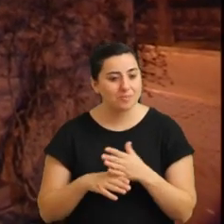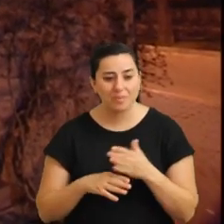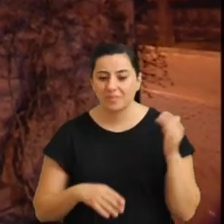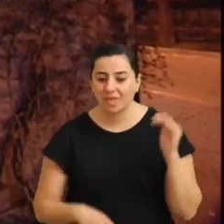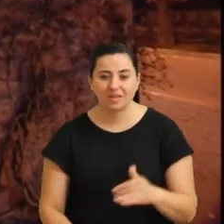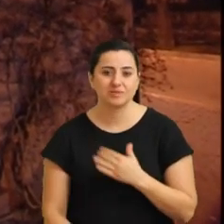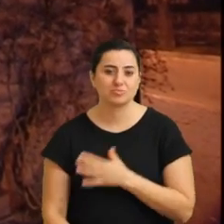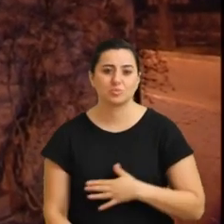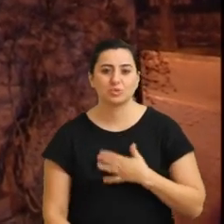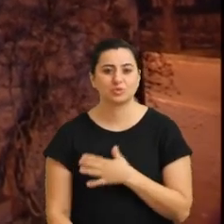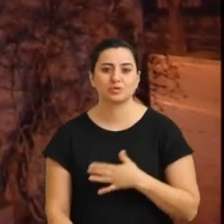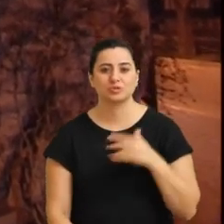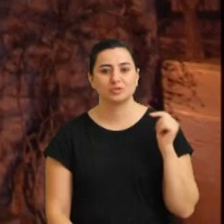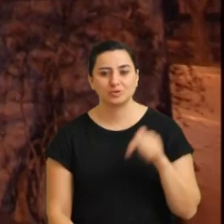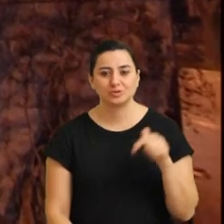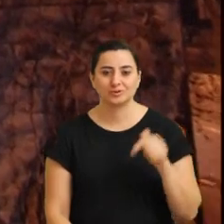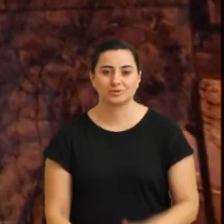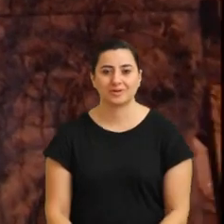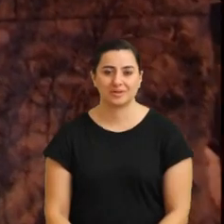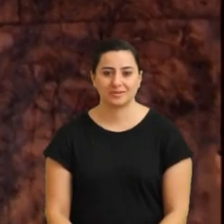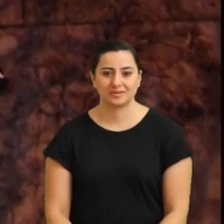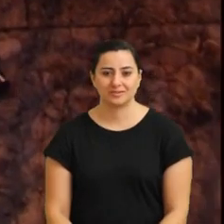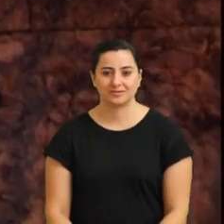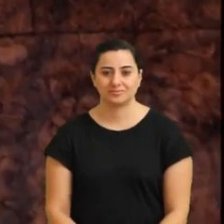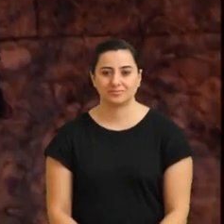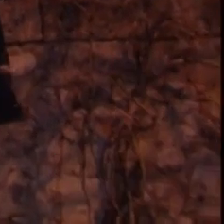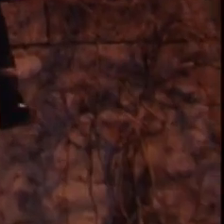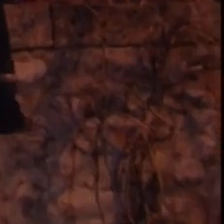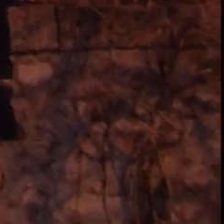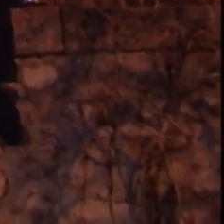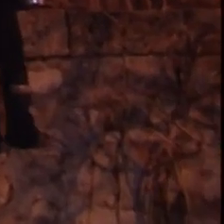Neden geldim Bursa'ya?